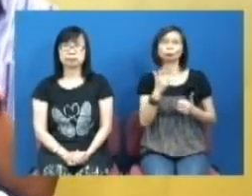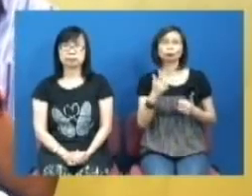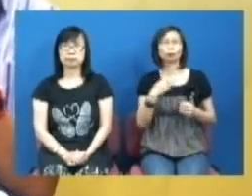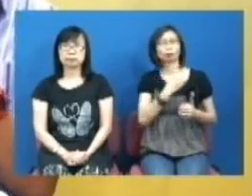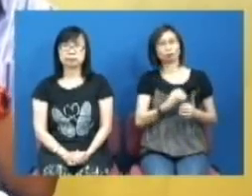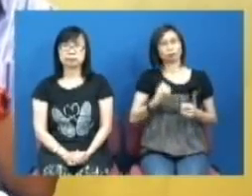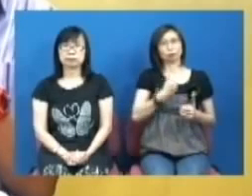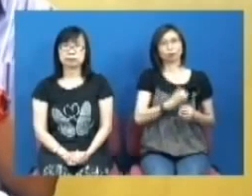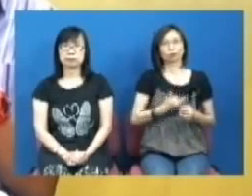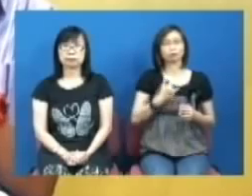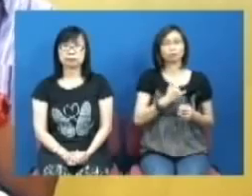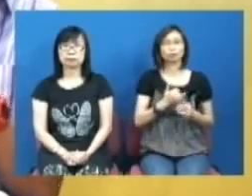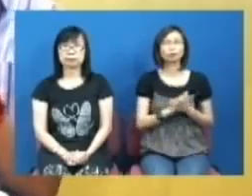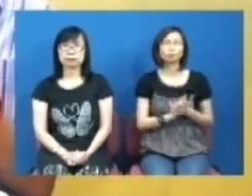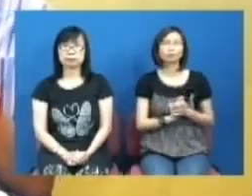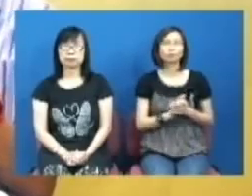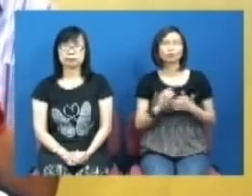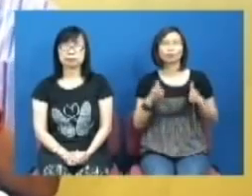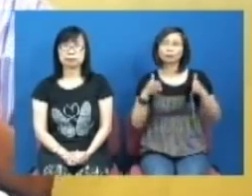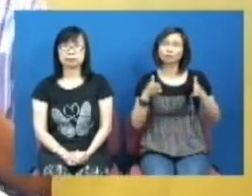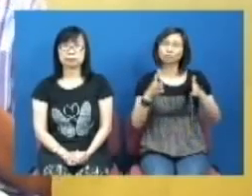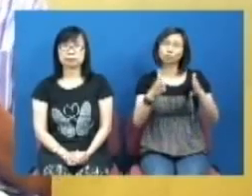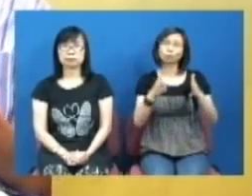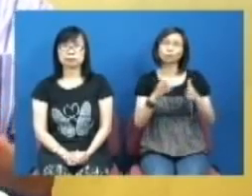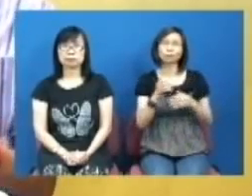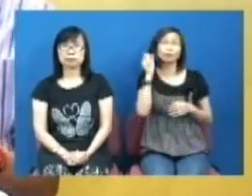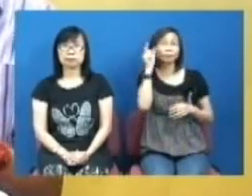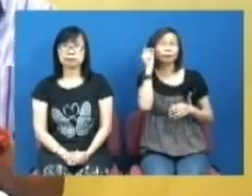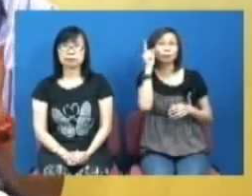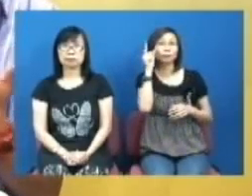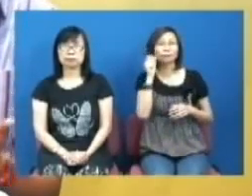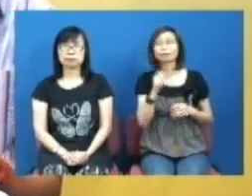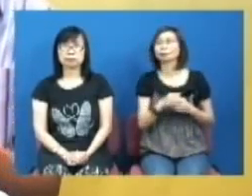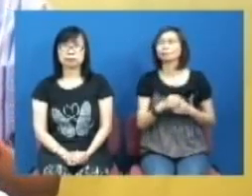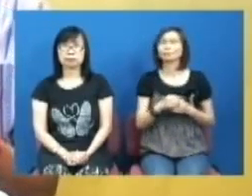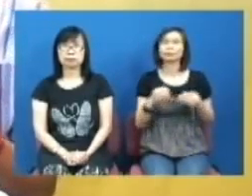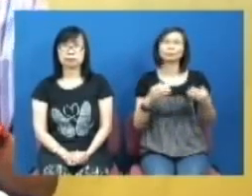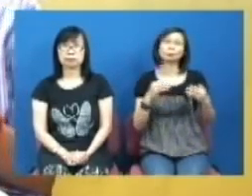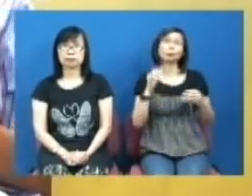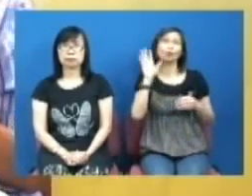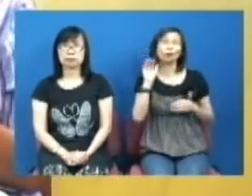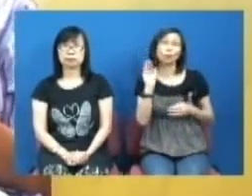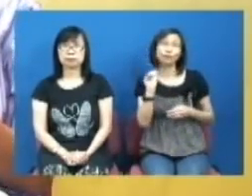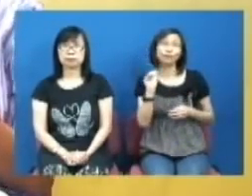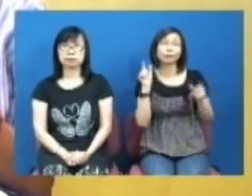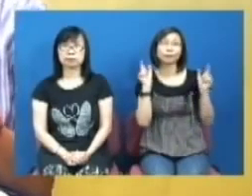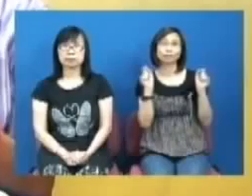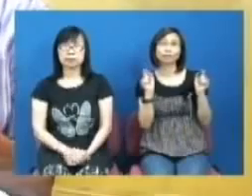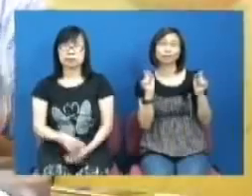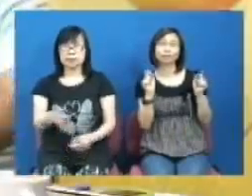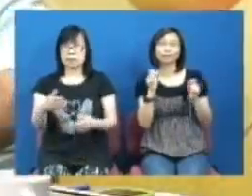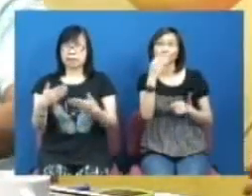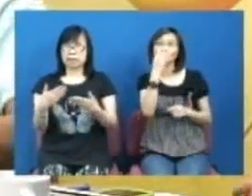賴嘅一啲即係特質，究竟其實係唔係？切入去解釋香港的情況的， 其